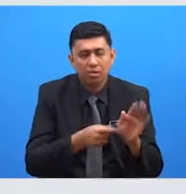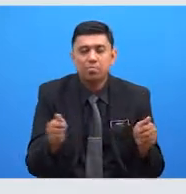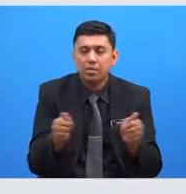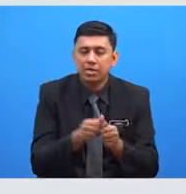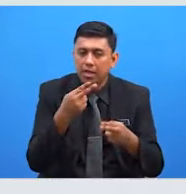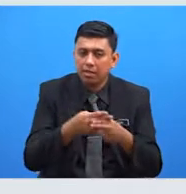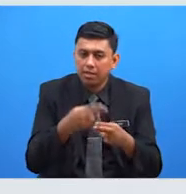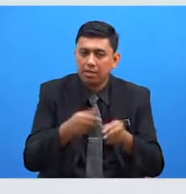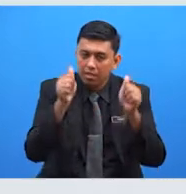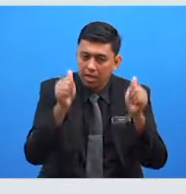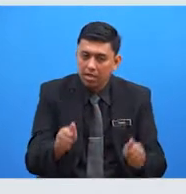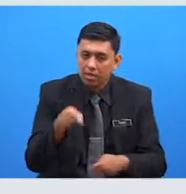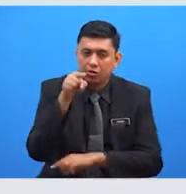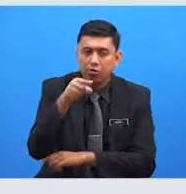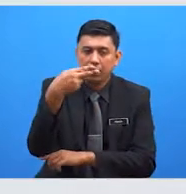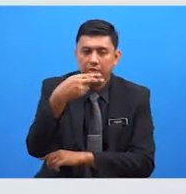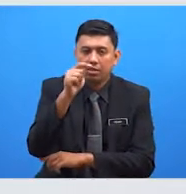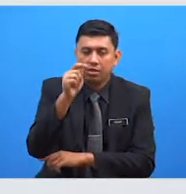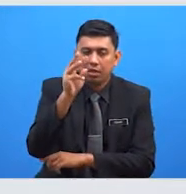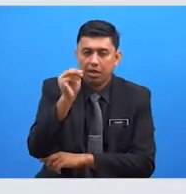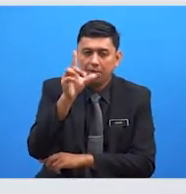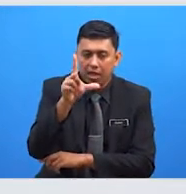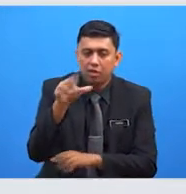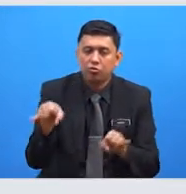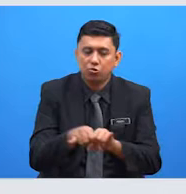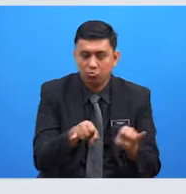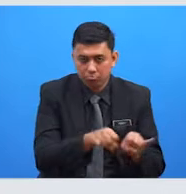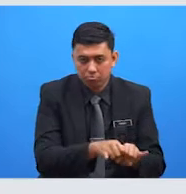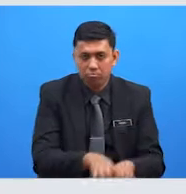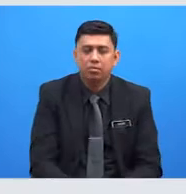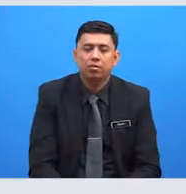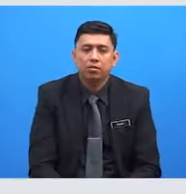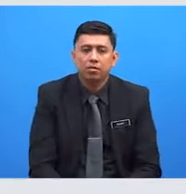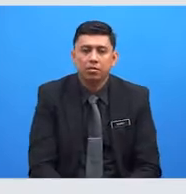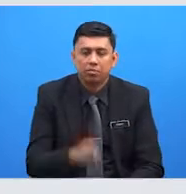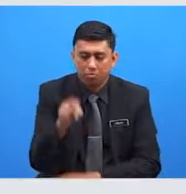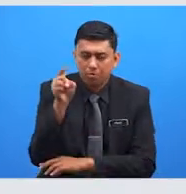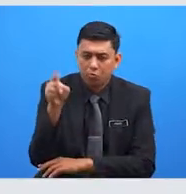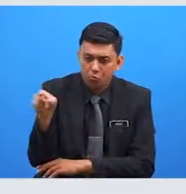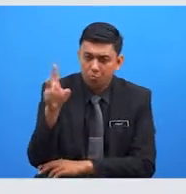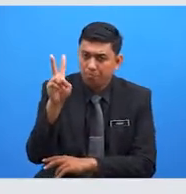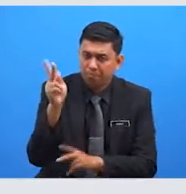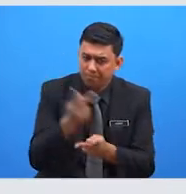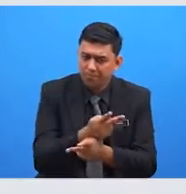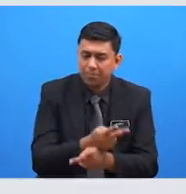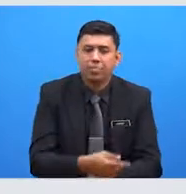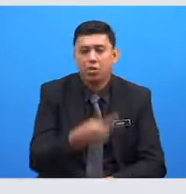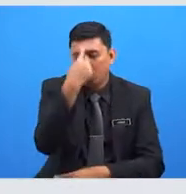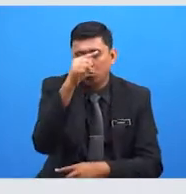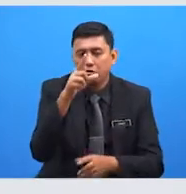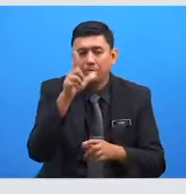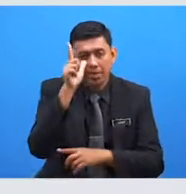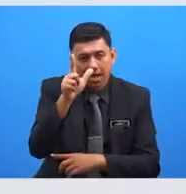dengan nama ahli.html juga. Dua klik pada fail ahli.html untuk